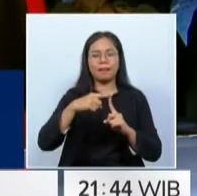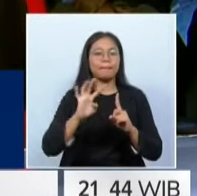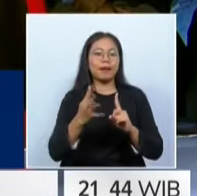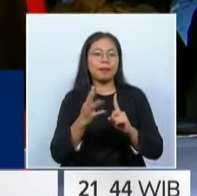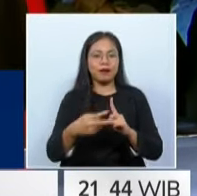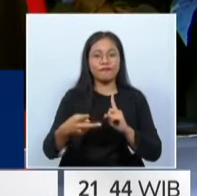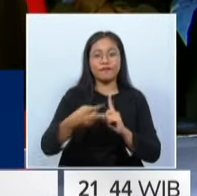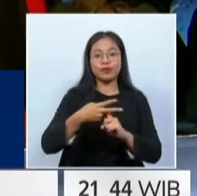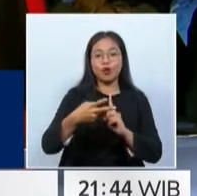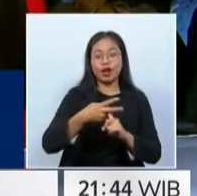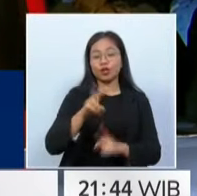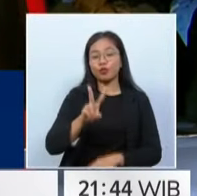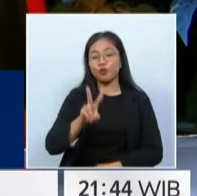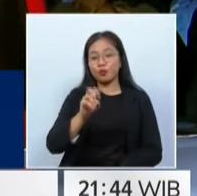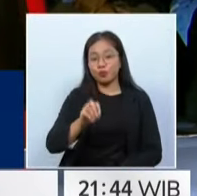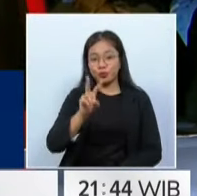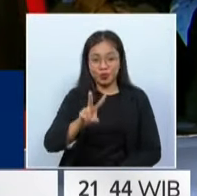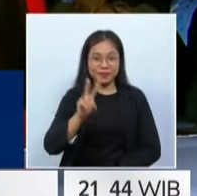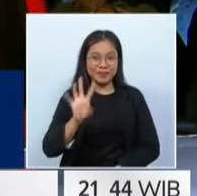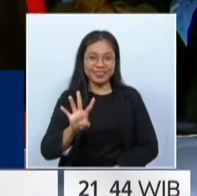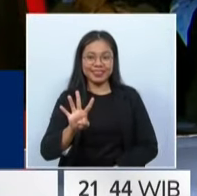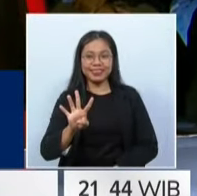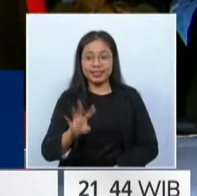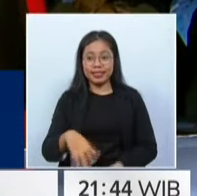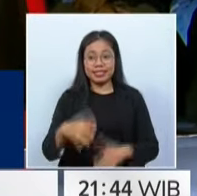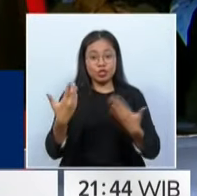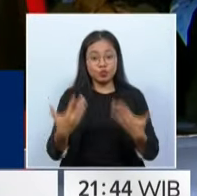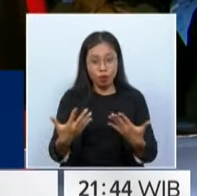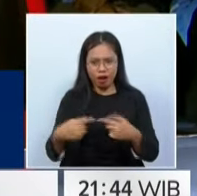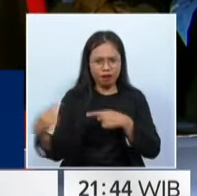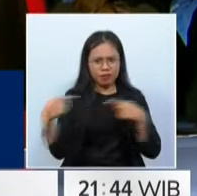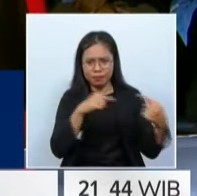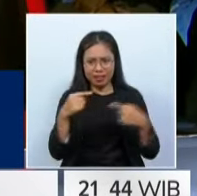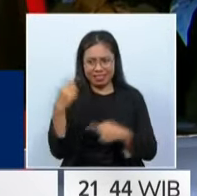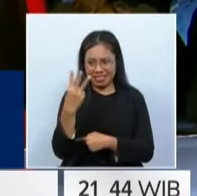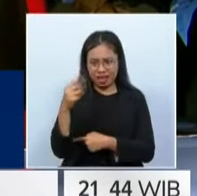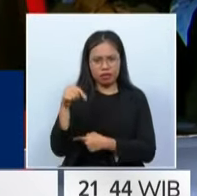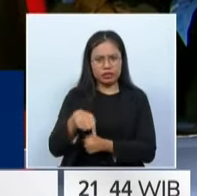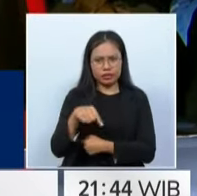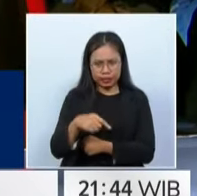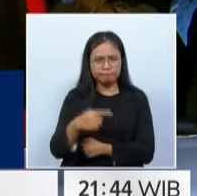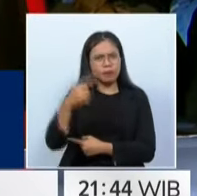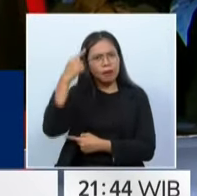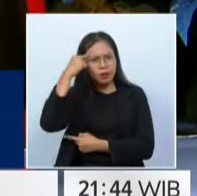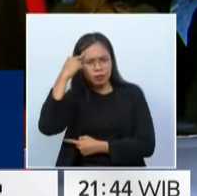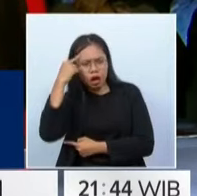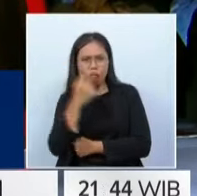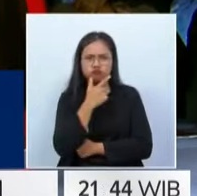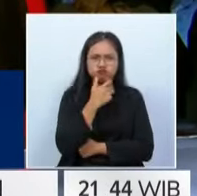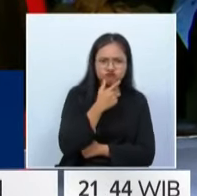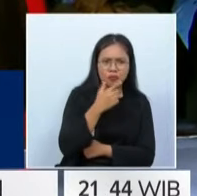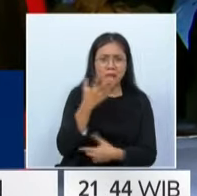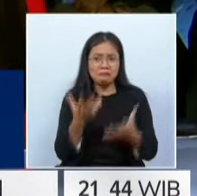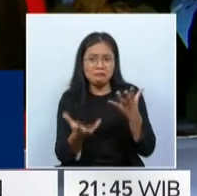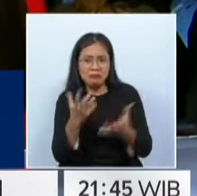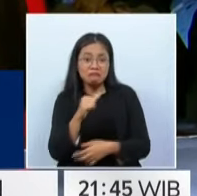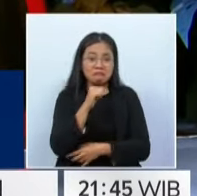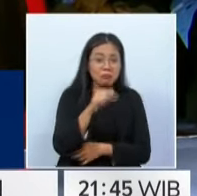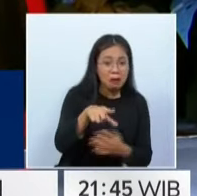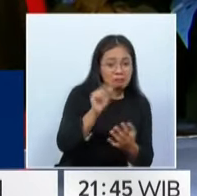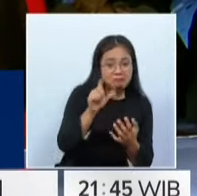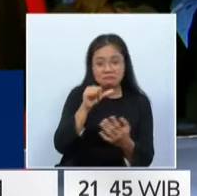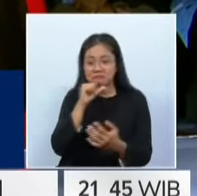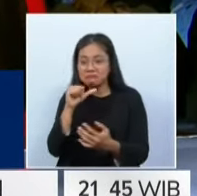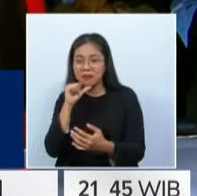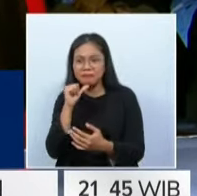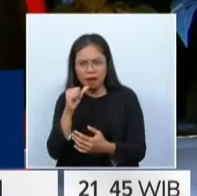2024 dan semoga debat ketiga kali ini bisa menjadi bahan pertimbangan Anda untuk menuntukan Pilihan siapa pemimpin Indonesia ke